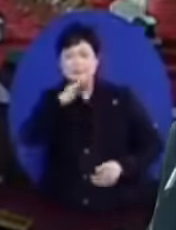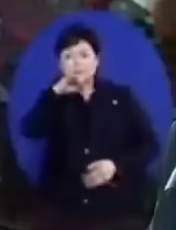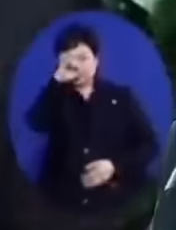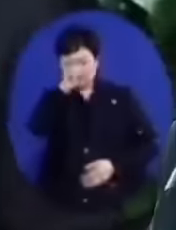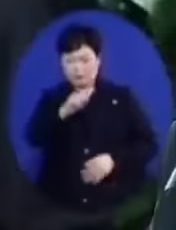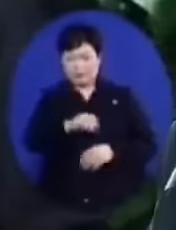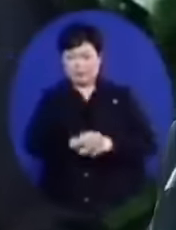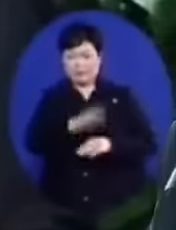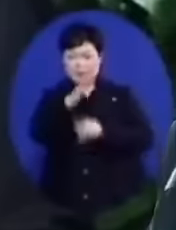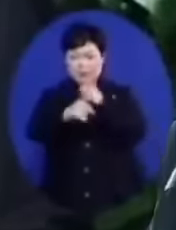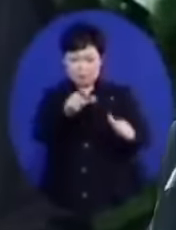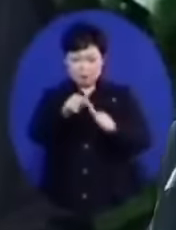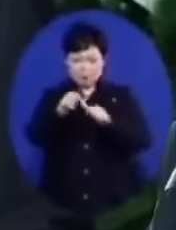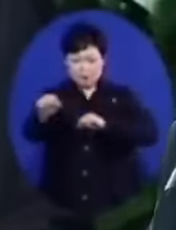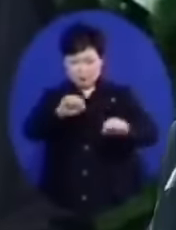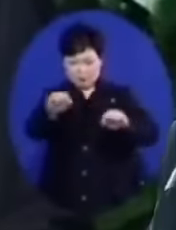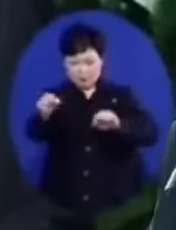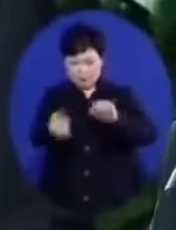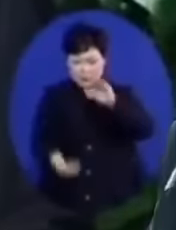일어나도록 하기 위해서